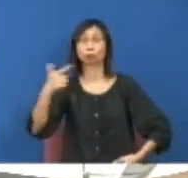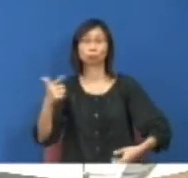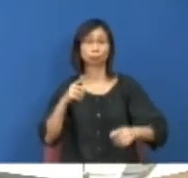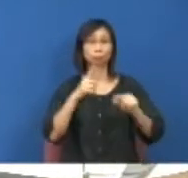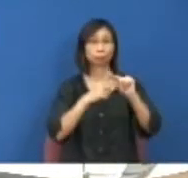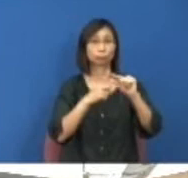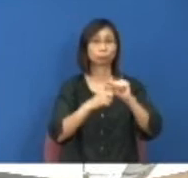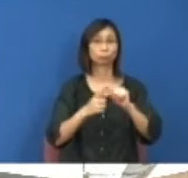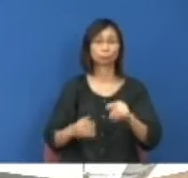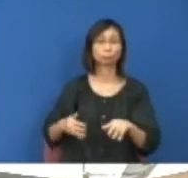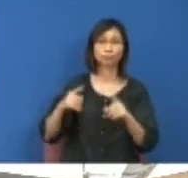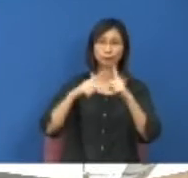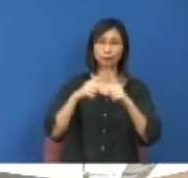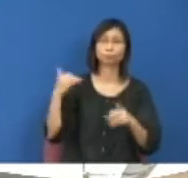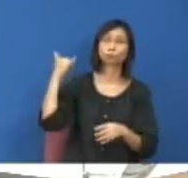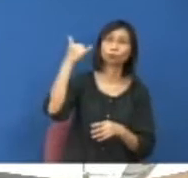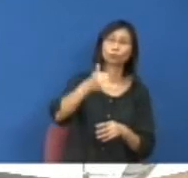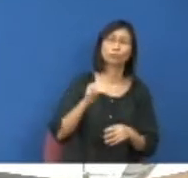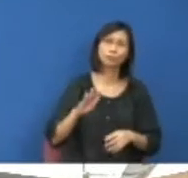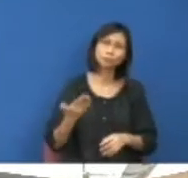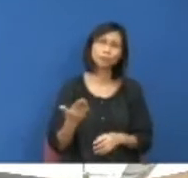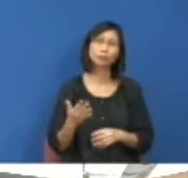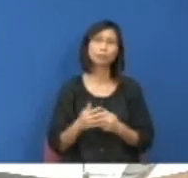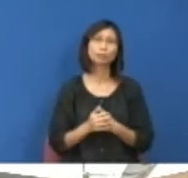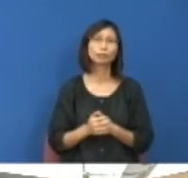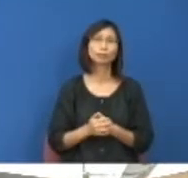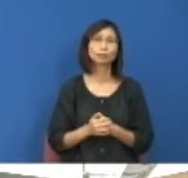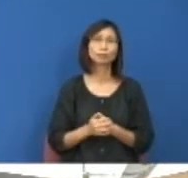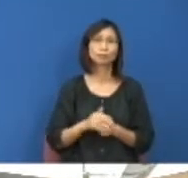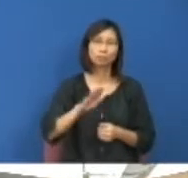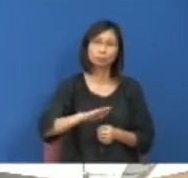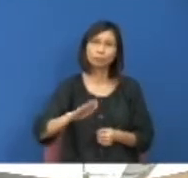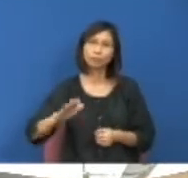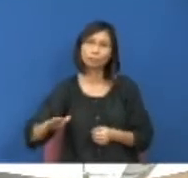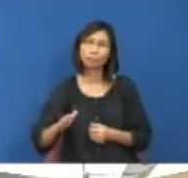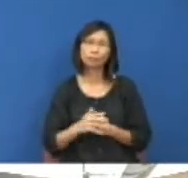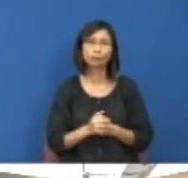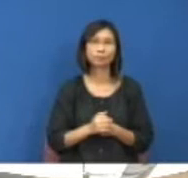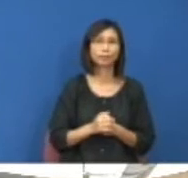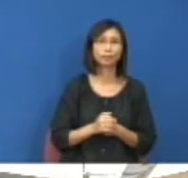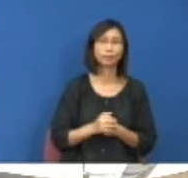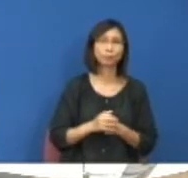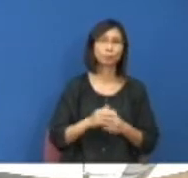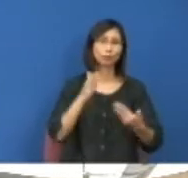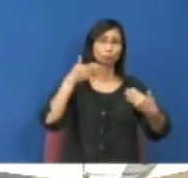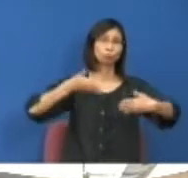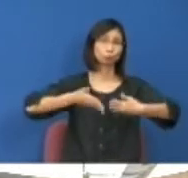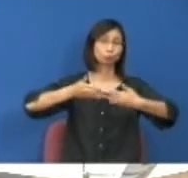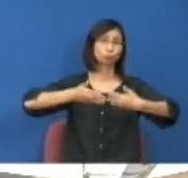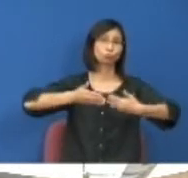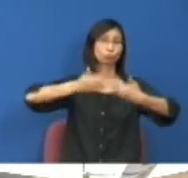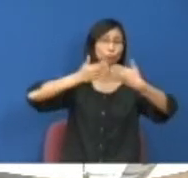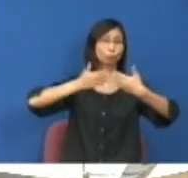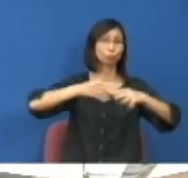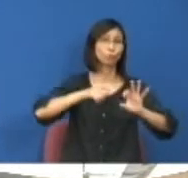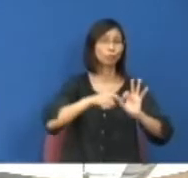嚟。但係到一過咗一排咧，咁佢就覺得其實佢又對於嗰啲窮人好唔放心啦，因為